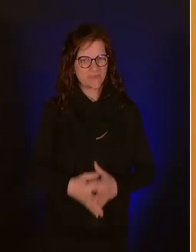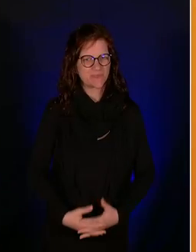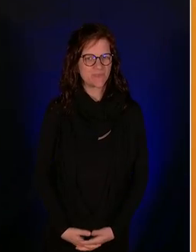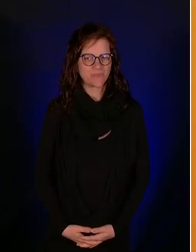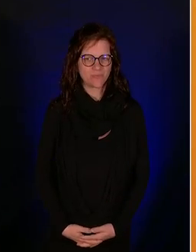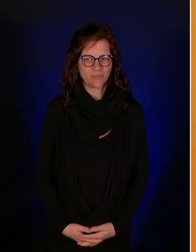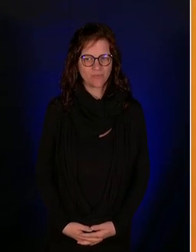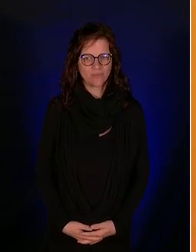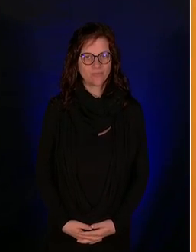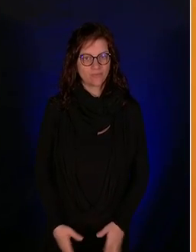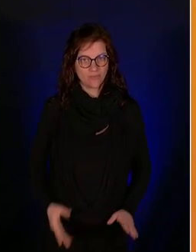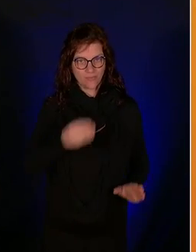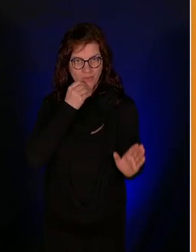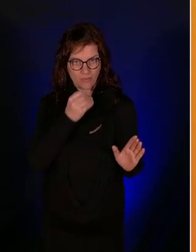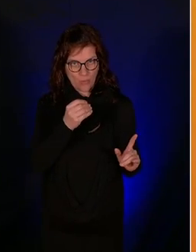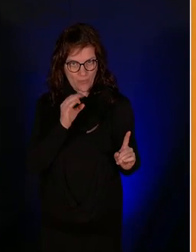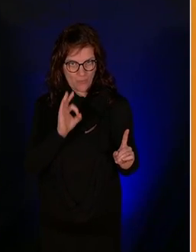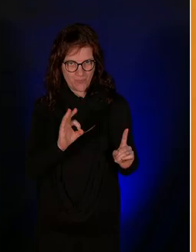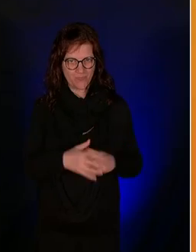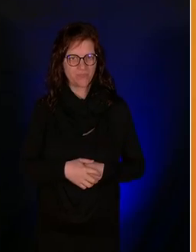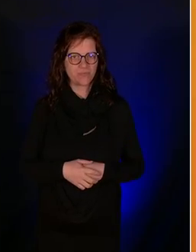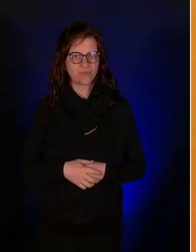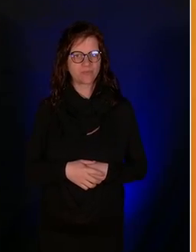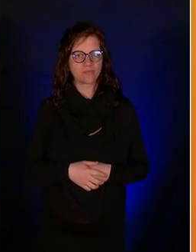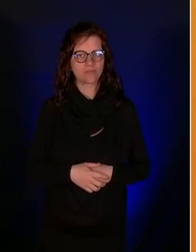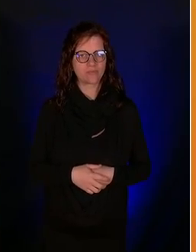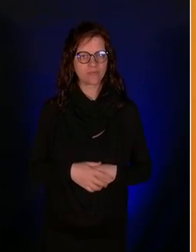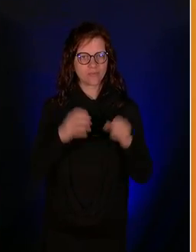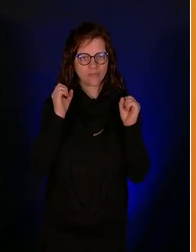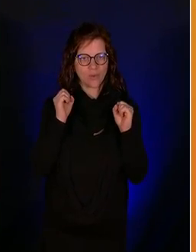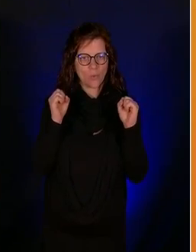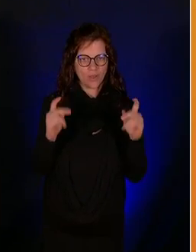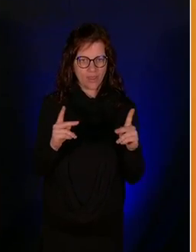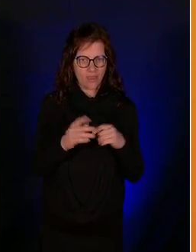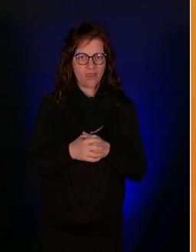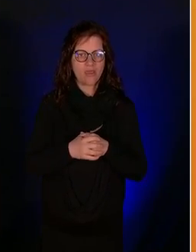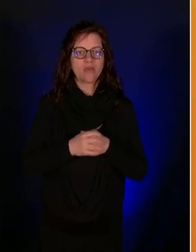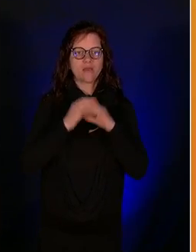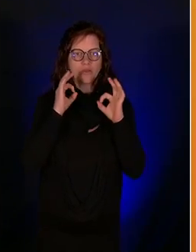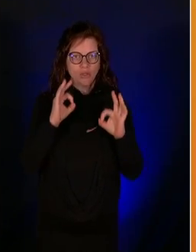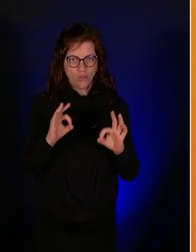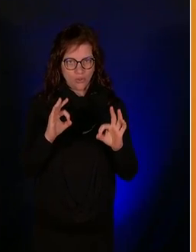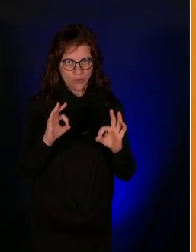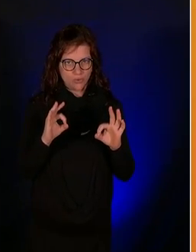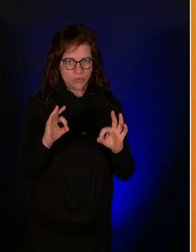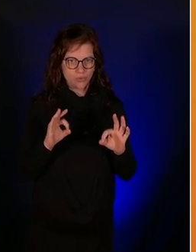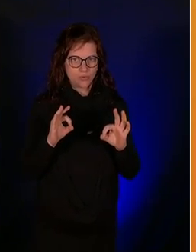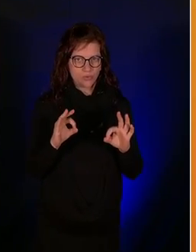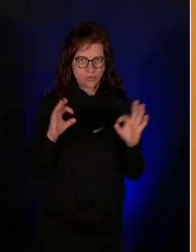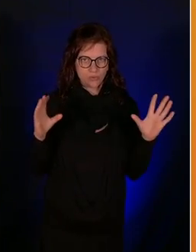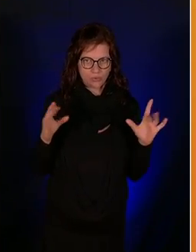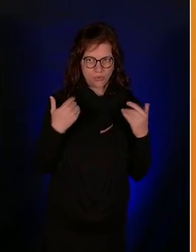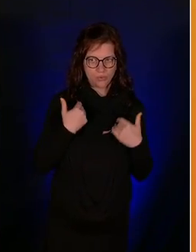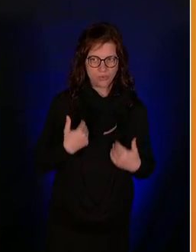Ok, Alors bah, effectivement, hein, Cécile,